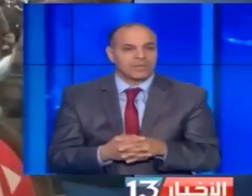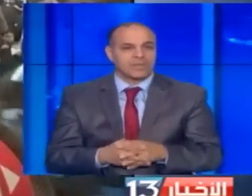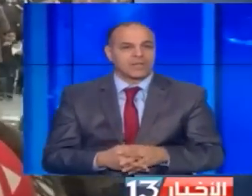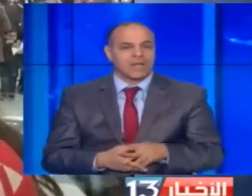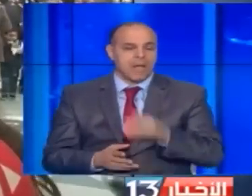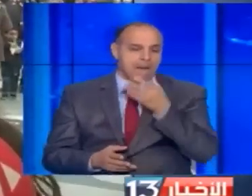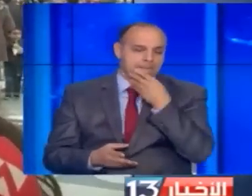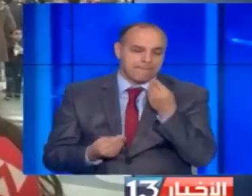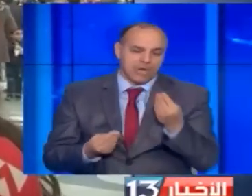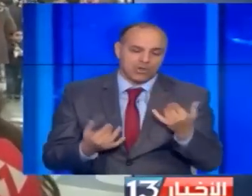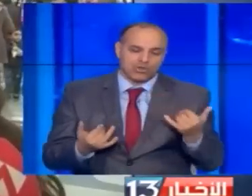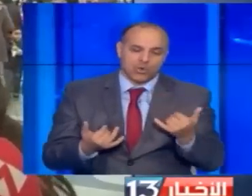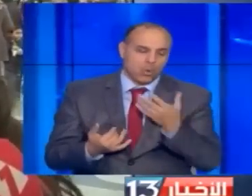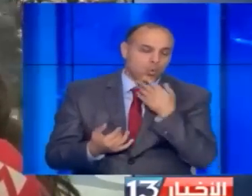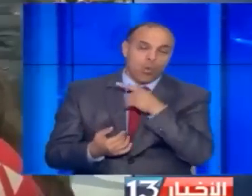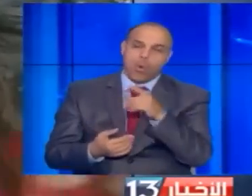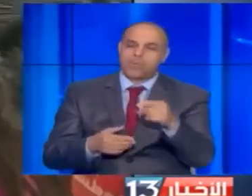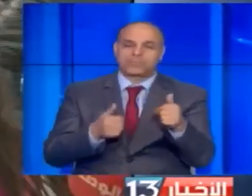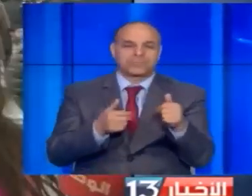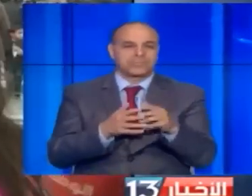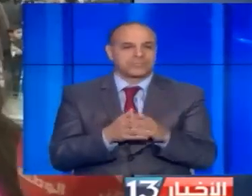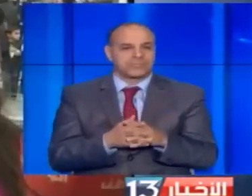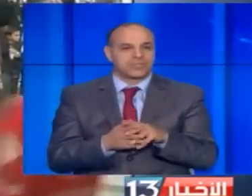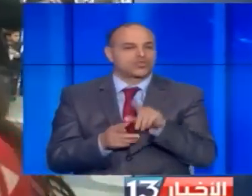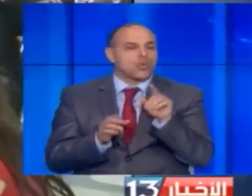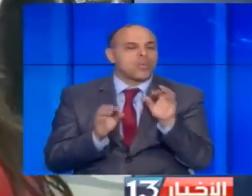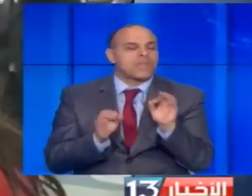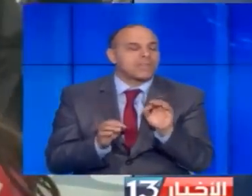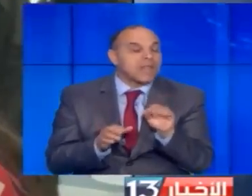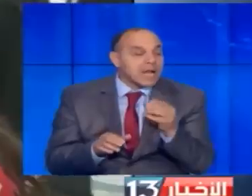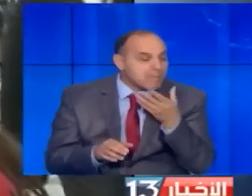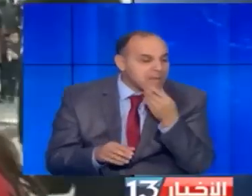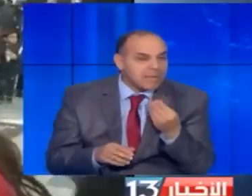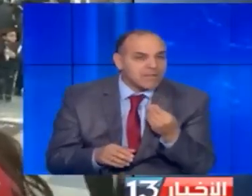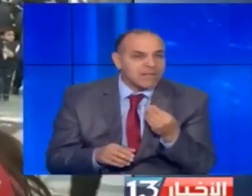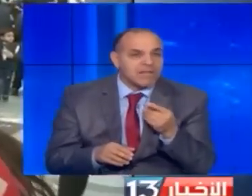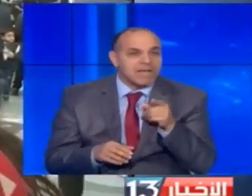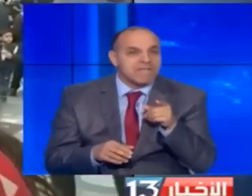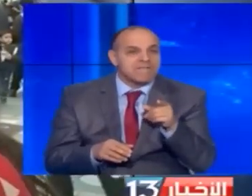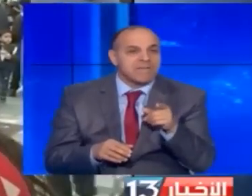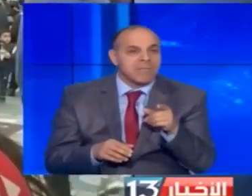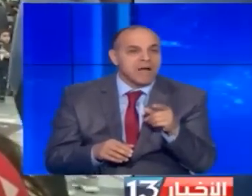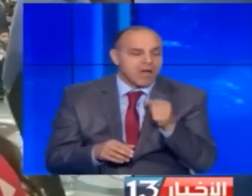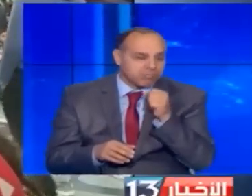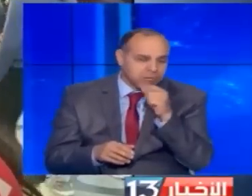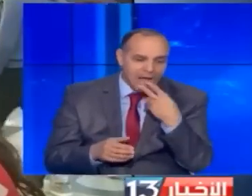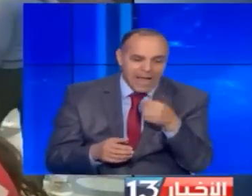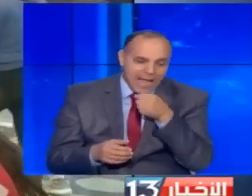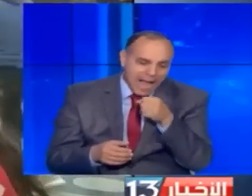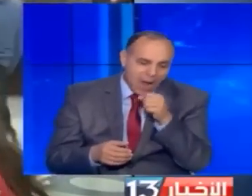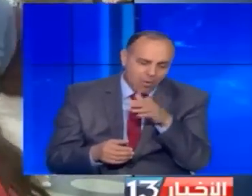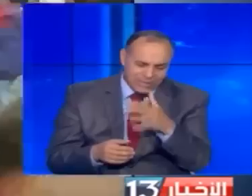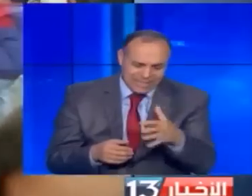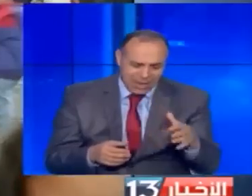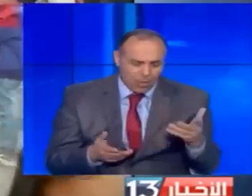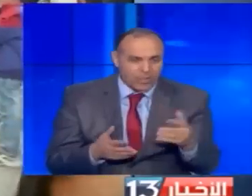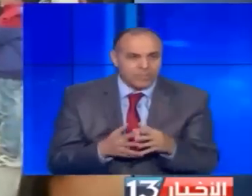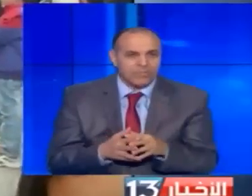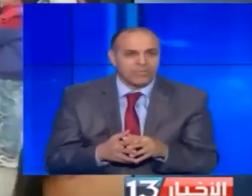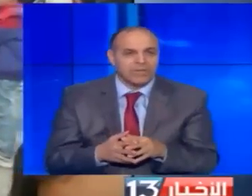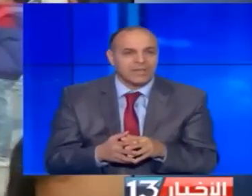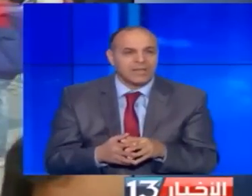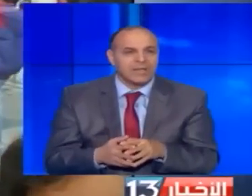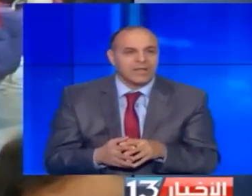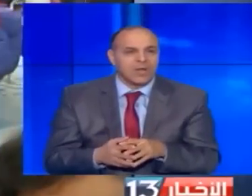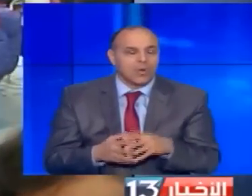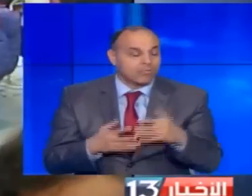وبرشا جو وعجبني كل شيء. شنو اللي عجبك بالضبط لهنا؟ تم جيبوا كوراليت وبرشا حاجات يعني. والله ايفينمون